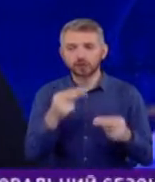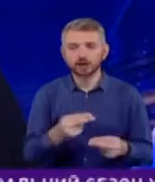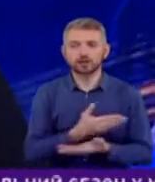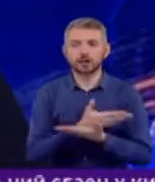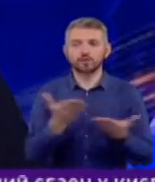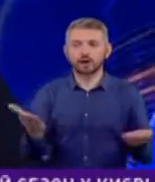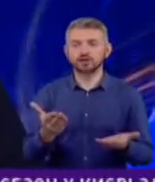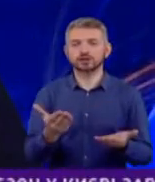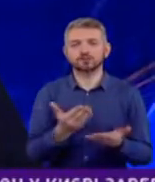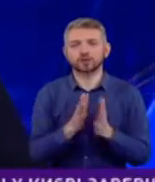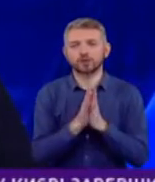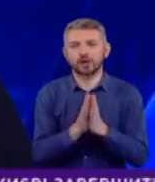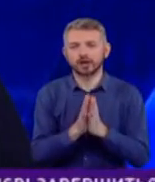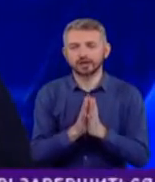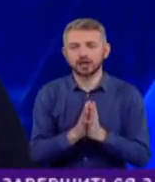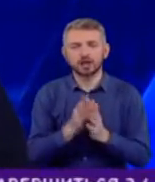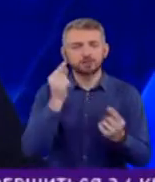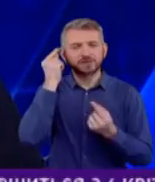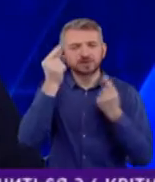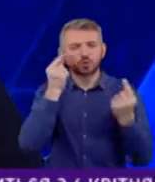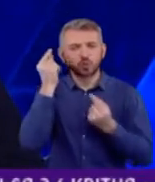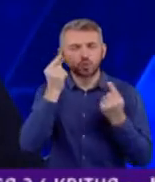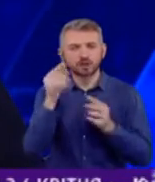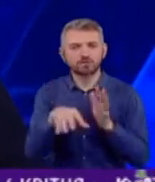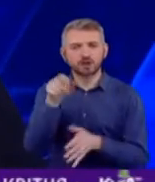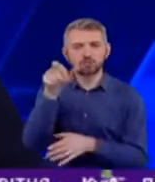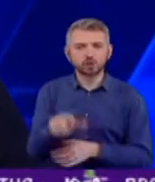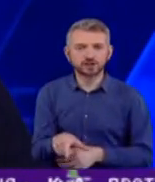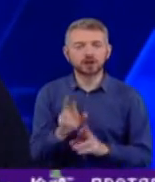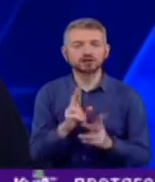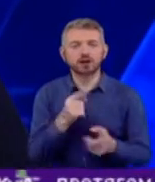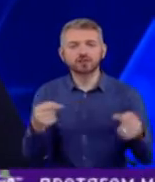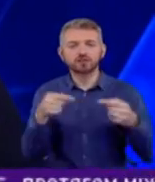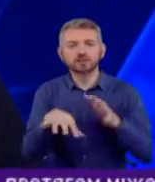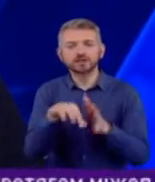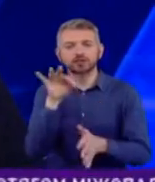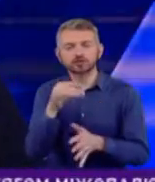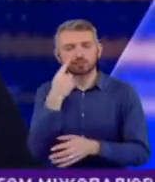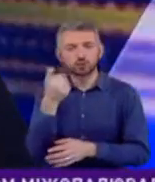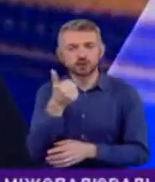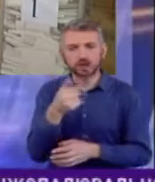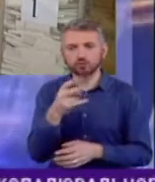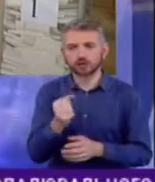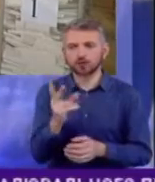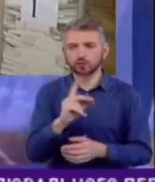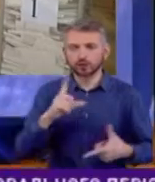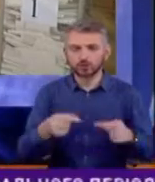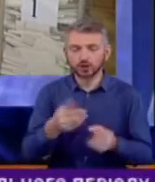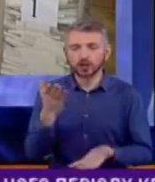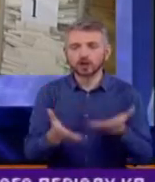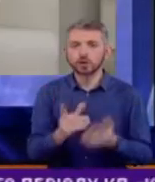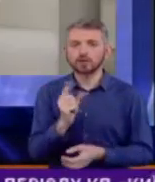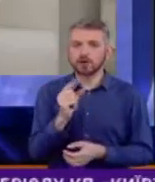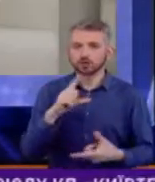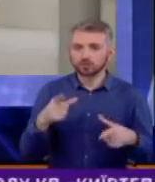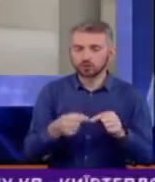ваші багаточисленні прохання. Психологія виборця. Як визначитися з пріоритетом на другий тур, якщо у